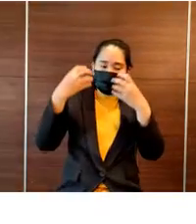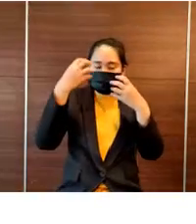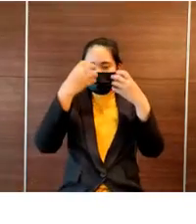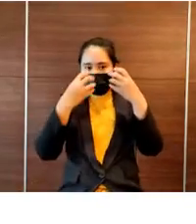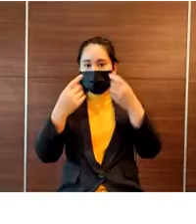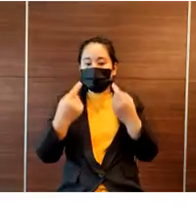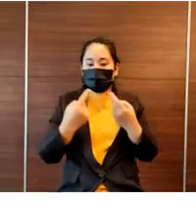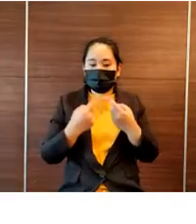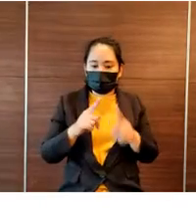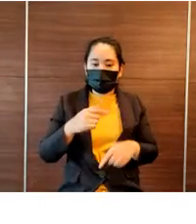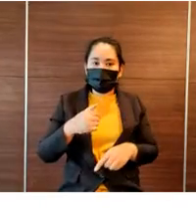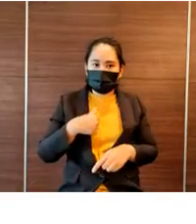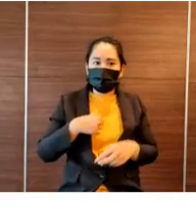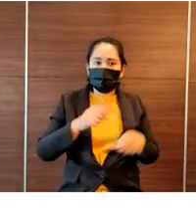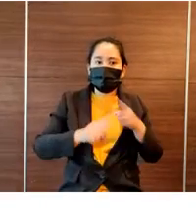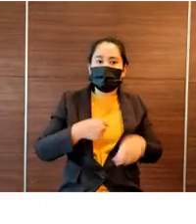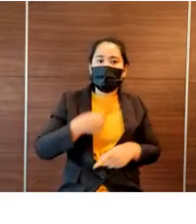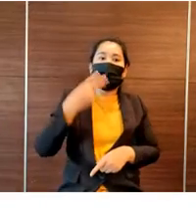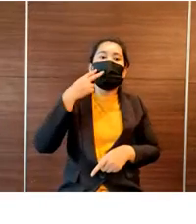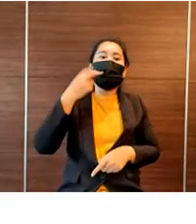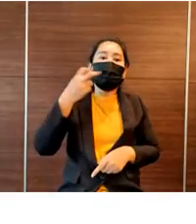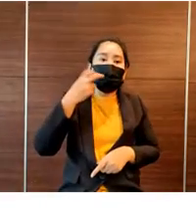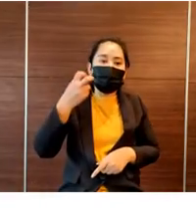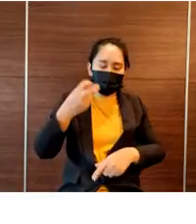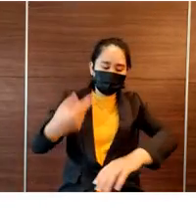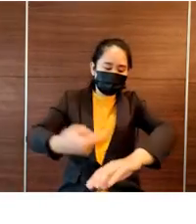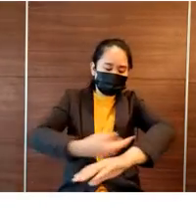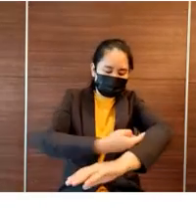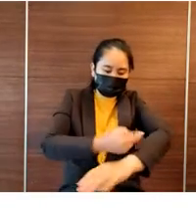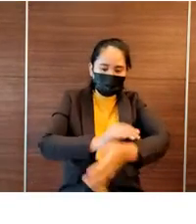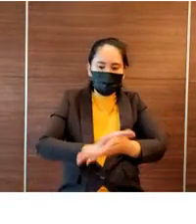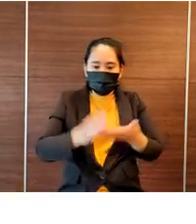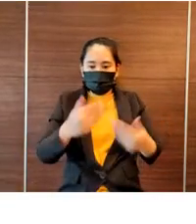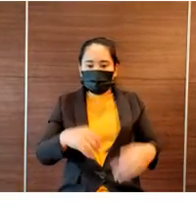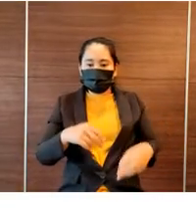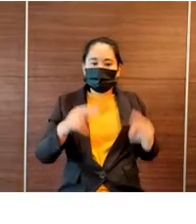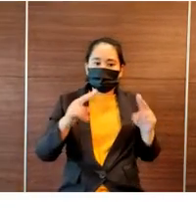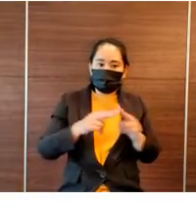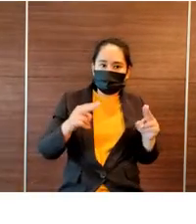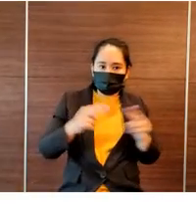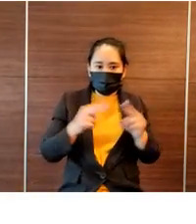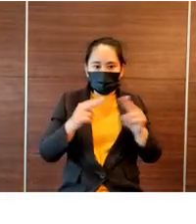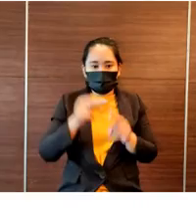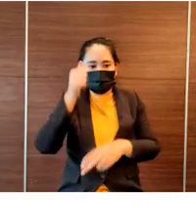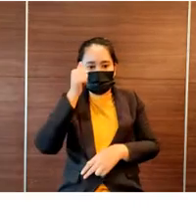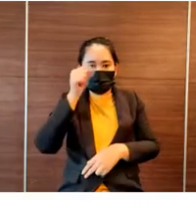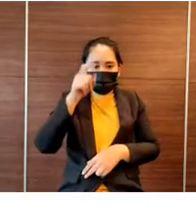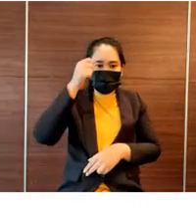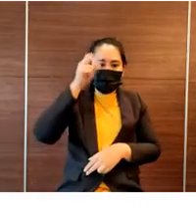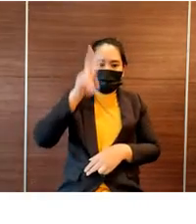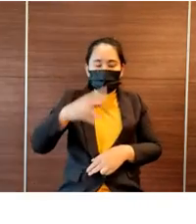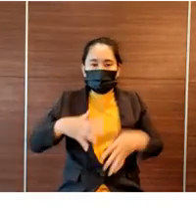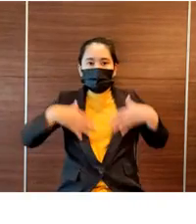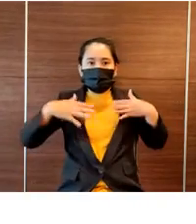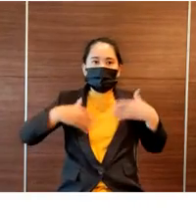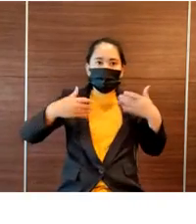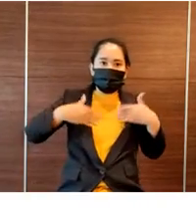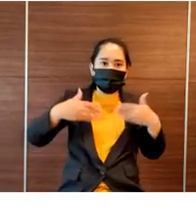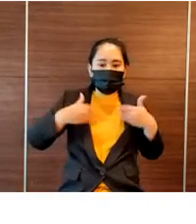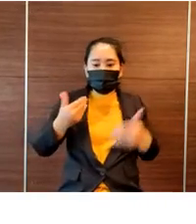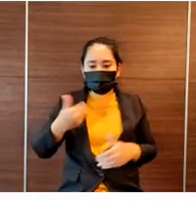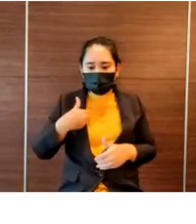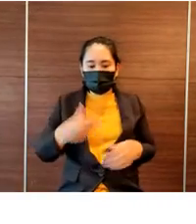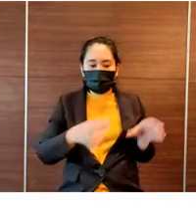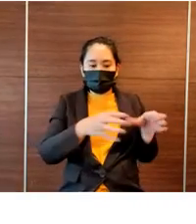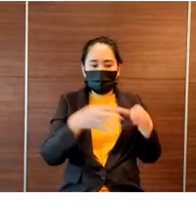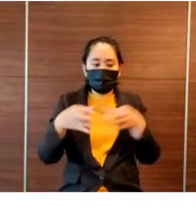ช้ไออ่ะฉีดไปแล้วปึ้งปังสามารถแบบจัดการได้กันเป็นวัน2วันอะไรเงี้ยเต้นกระโดดรถเต้นเนี่ยมันทำให้แบบมันเป็นคนละ